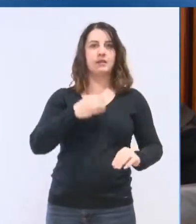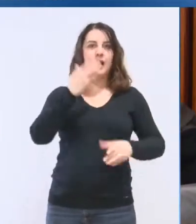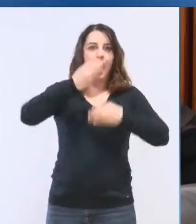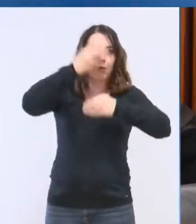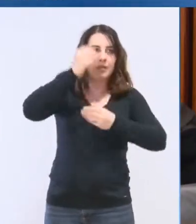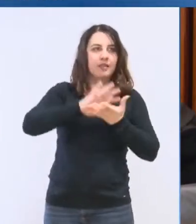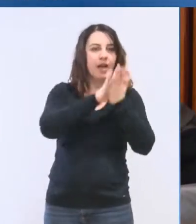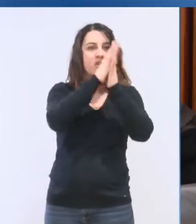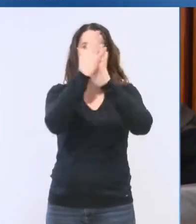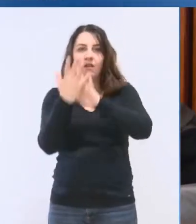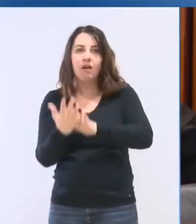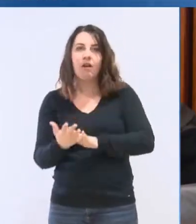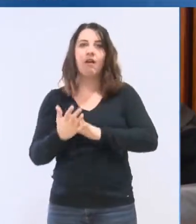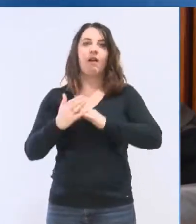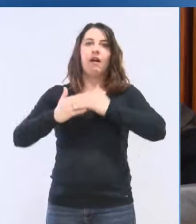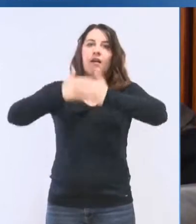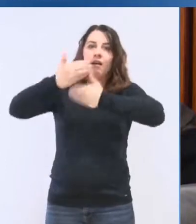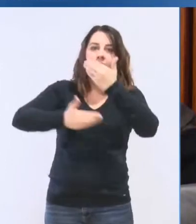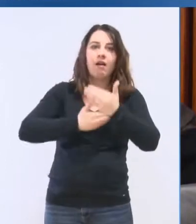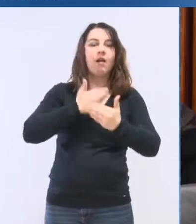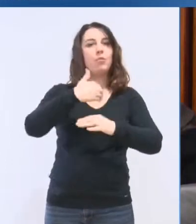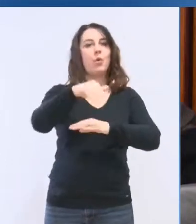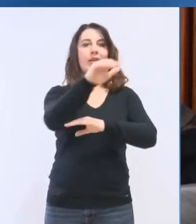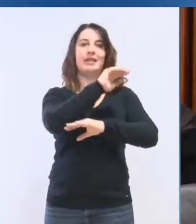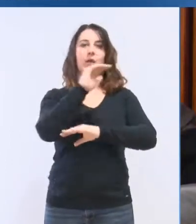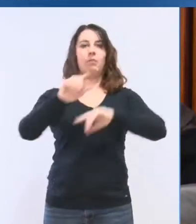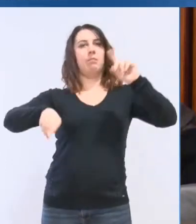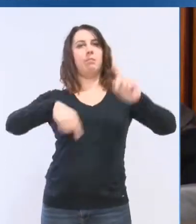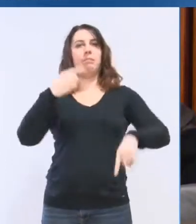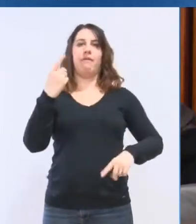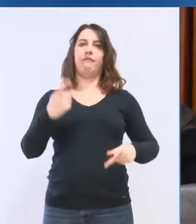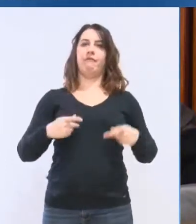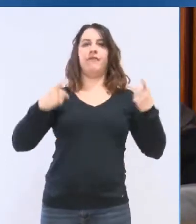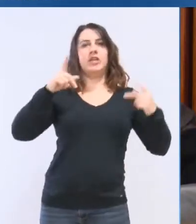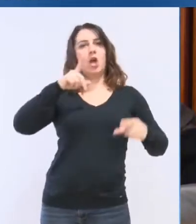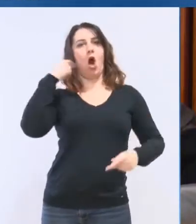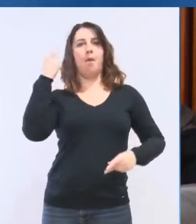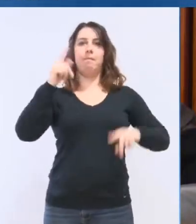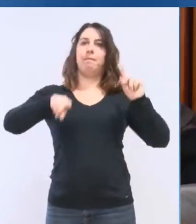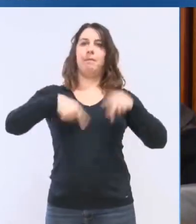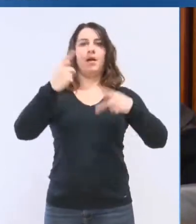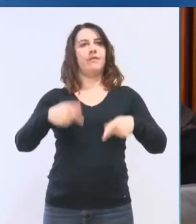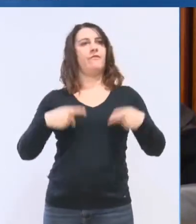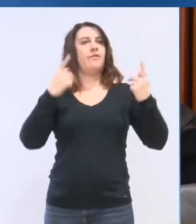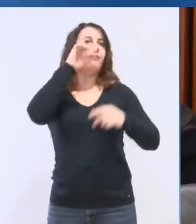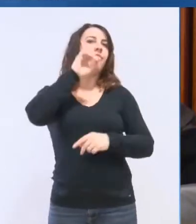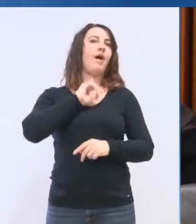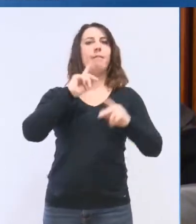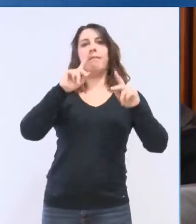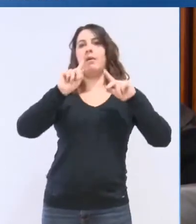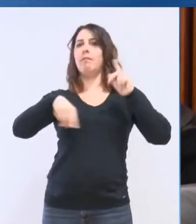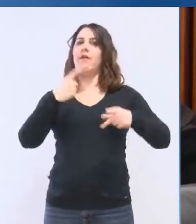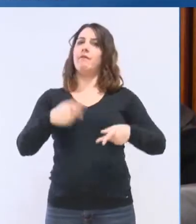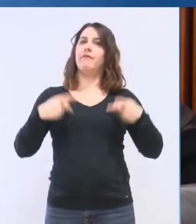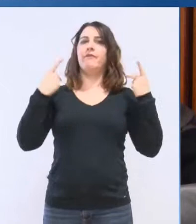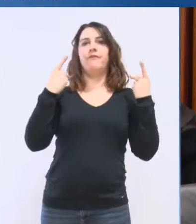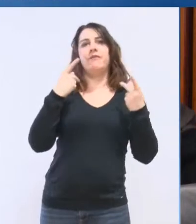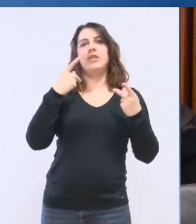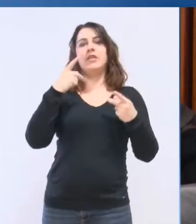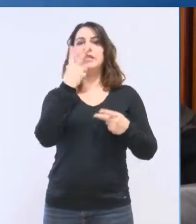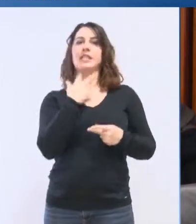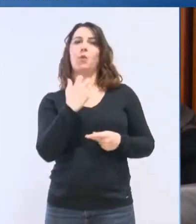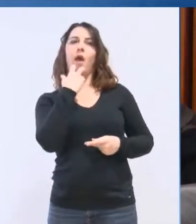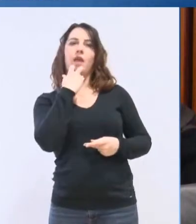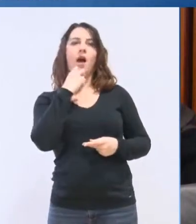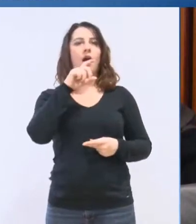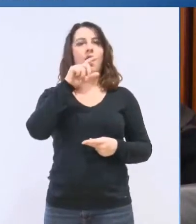évolution en toute sécurité vers une vie d'homme, une vie de femme, une vie de citoyen, une vie de citoyenne.